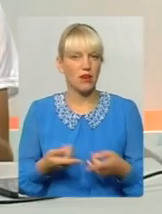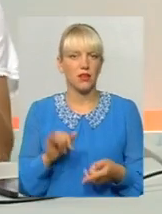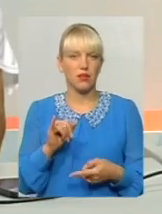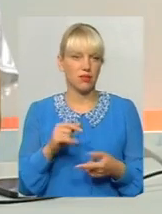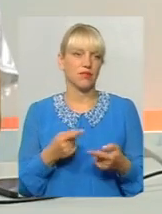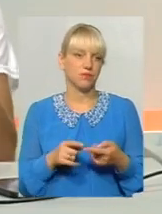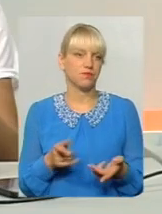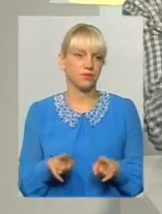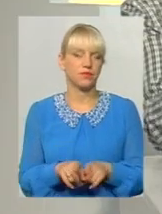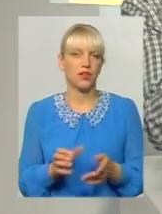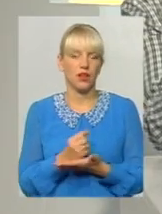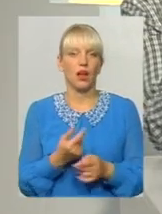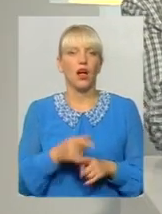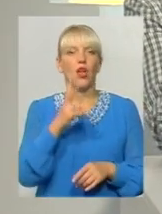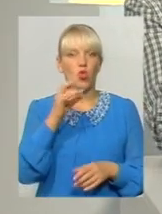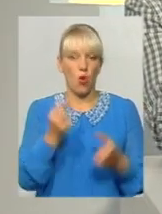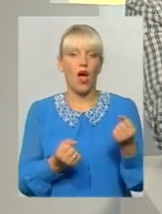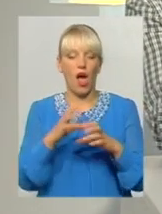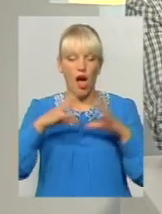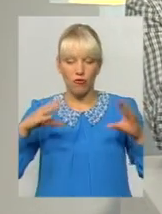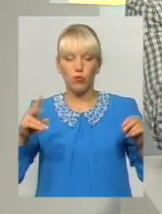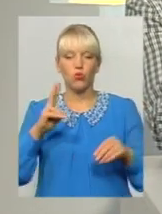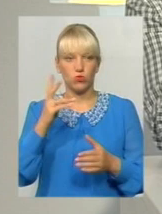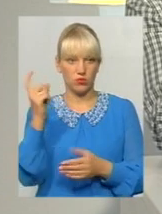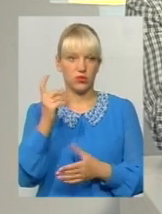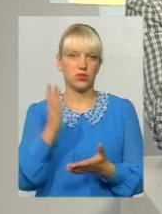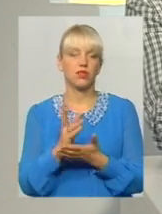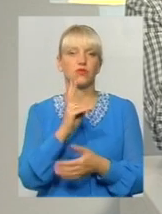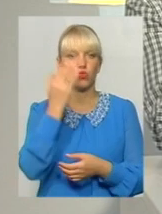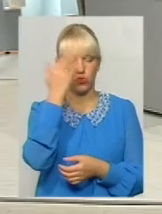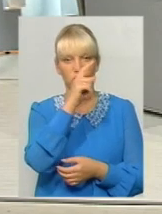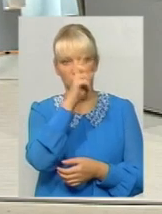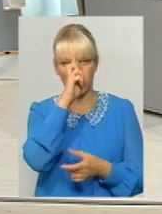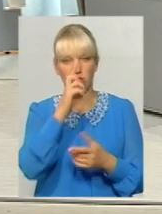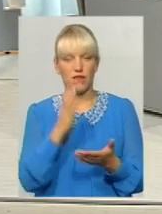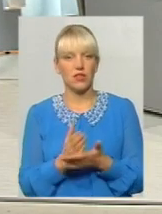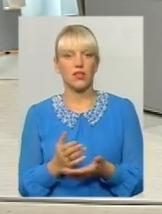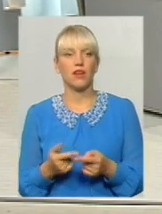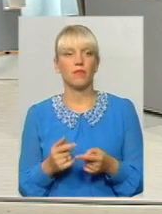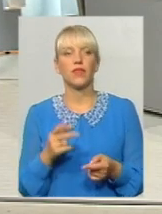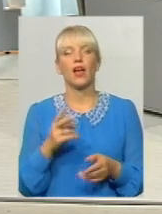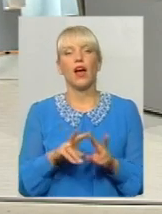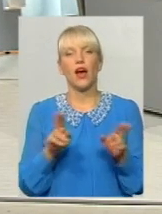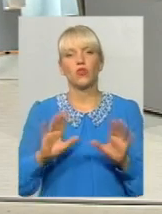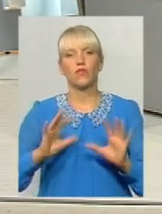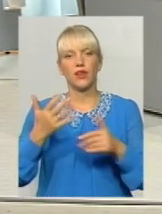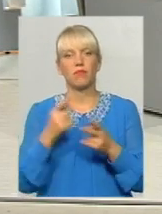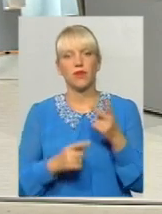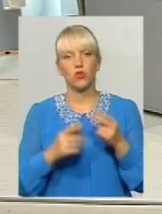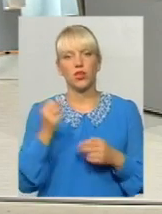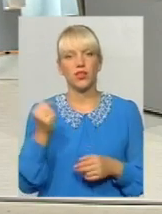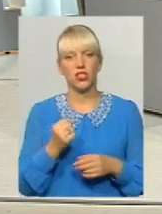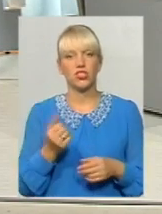якось так виходить. Але ж все одно автомобіль комусь належить в іншій країні. Так. В іншій країні. Аналогічний випадок. Півтора тижня назад в